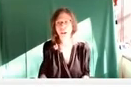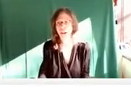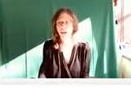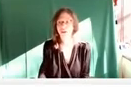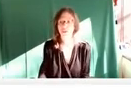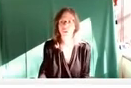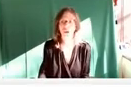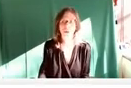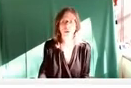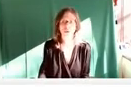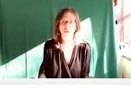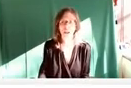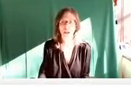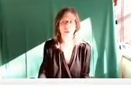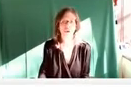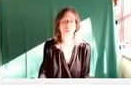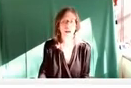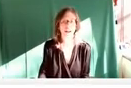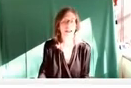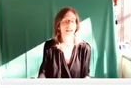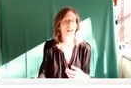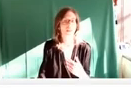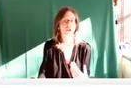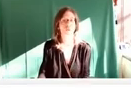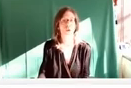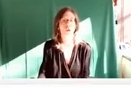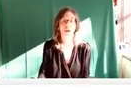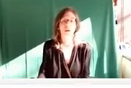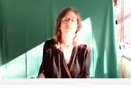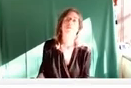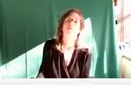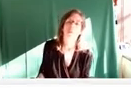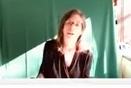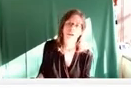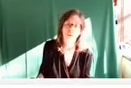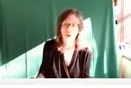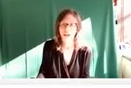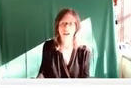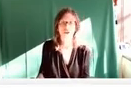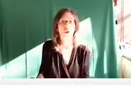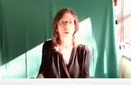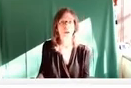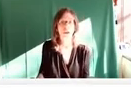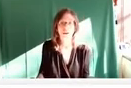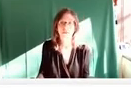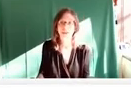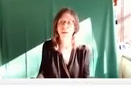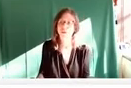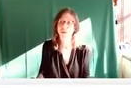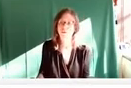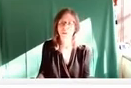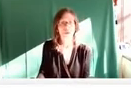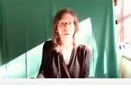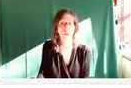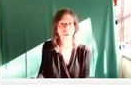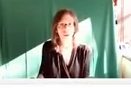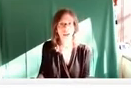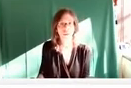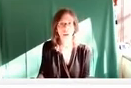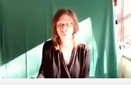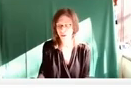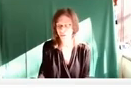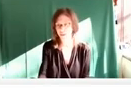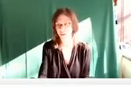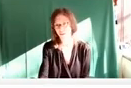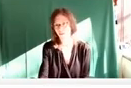aux données, si on n'est pas capable de l'ouvrir, on ne comprend rien, ça ne marche pas, ben, disons que l'intention est bonne, mais ultimement, on n'est pas